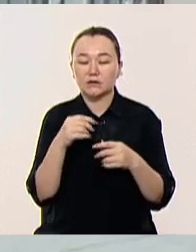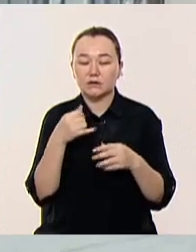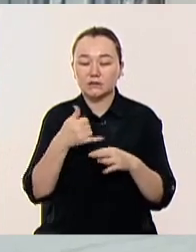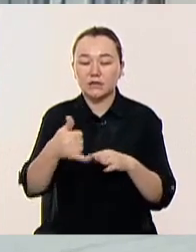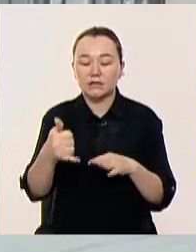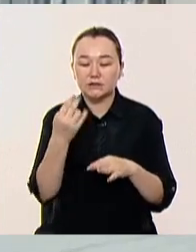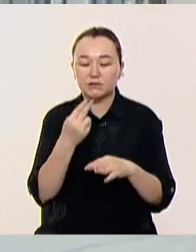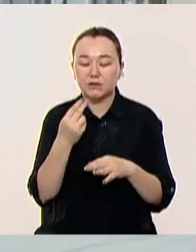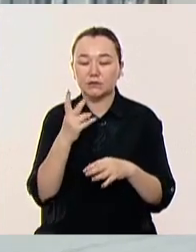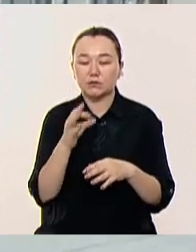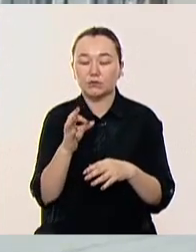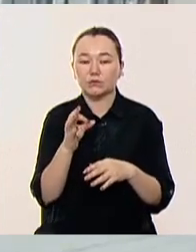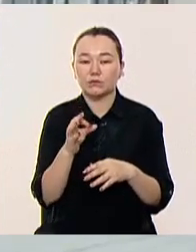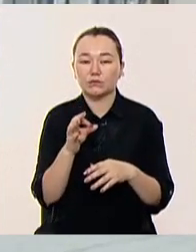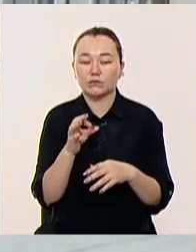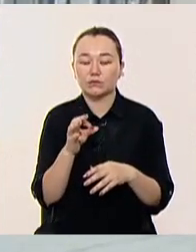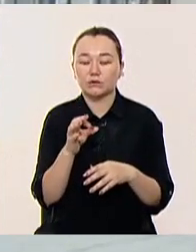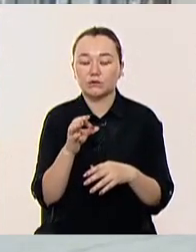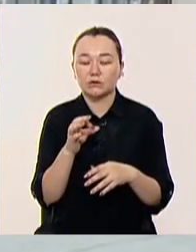залить. Но